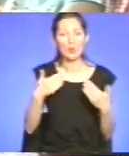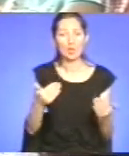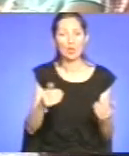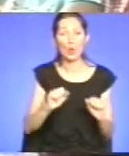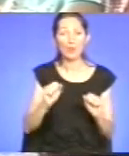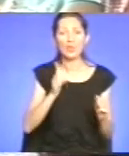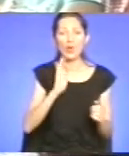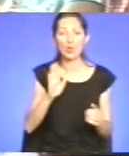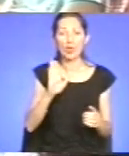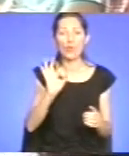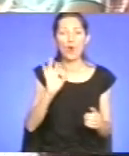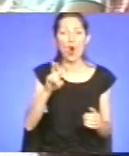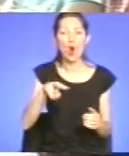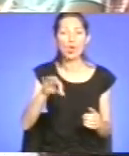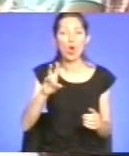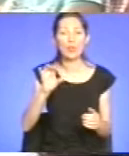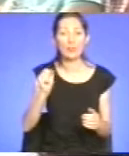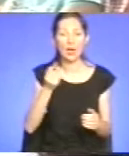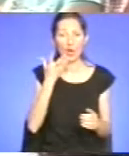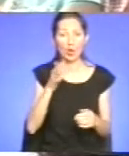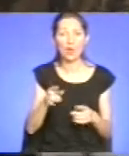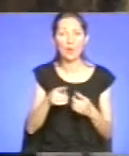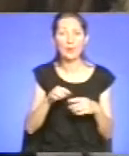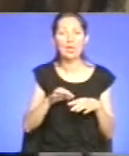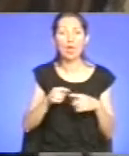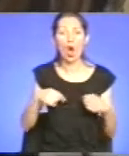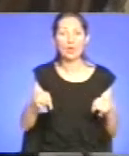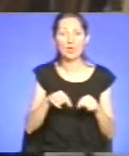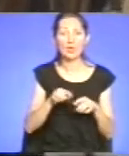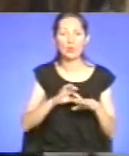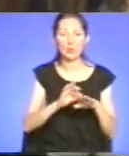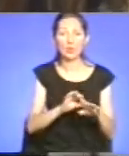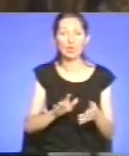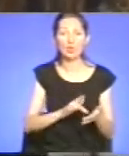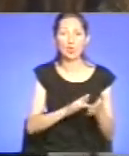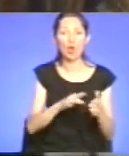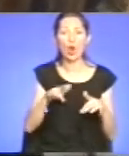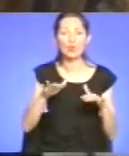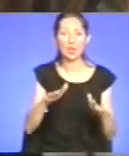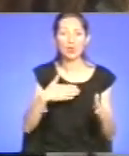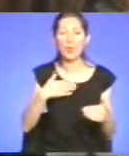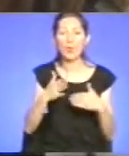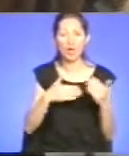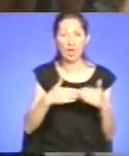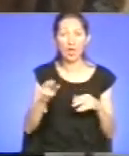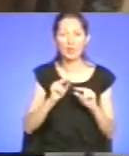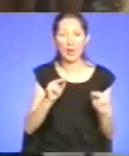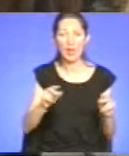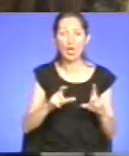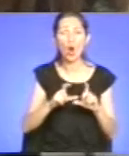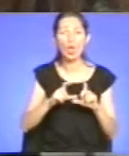волонтерами під час організації та проведення туристичного заходу. Ми практиканти з педагогічного університету, перейшли на